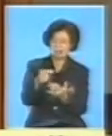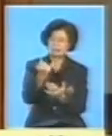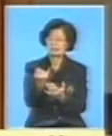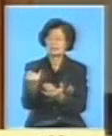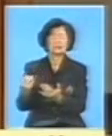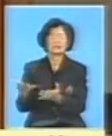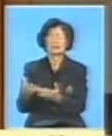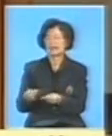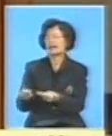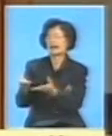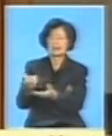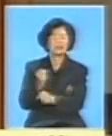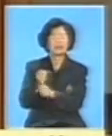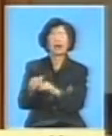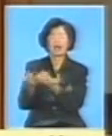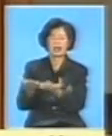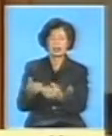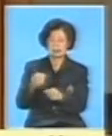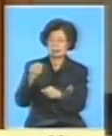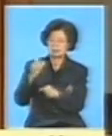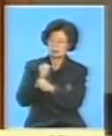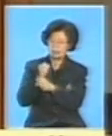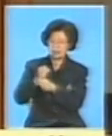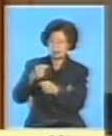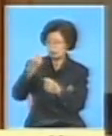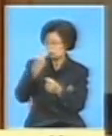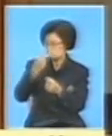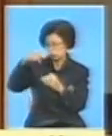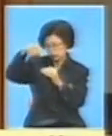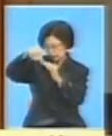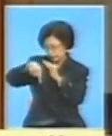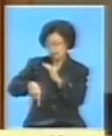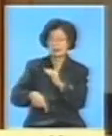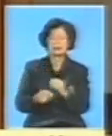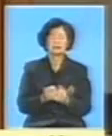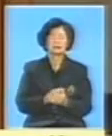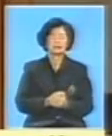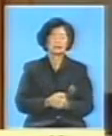องแรงไปก็ใช้ประโยชน์ไม่ได้เนี่ยลงละเอียดลึกซึ้งด้วยนะครับทุกส่วน